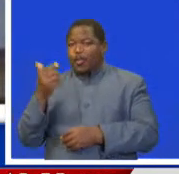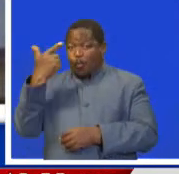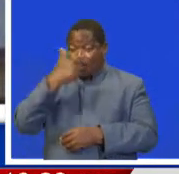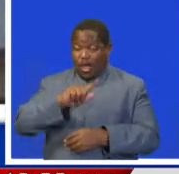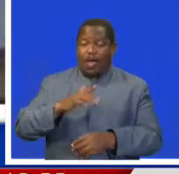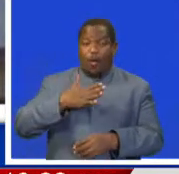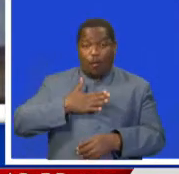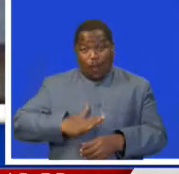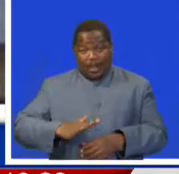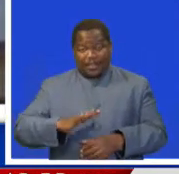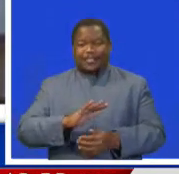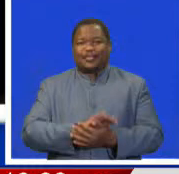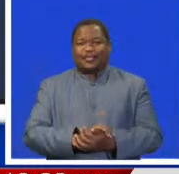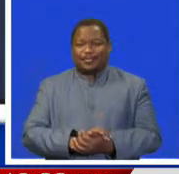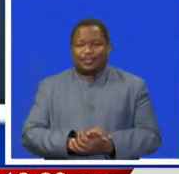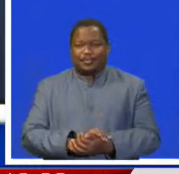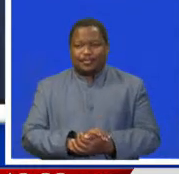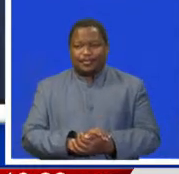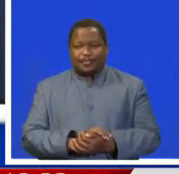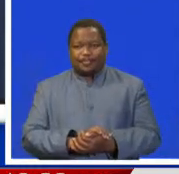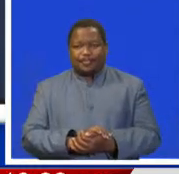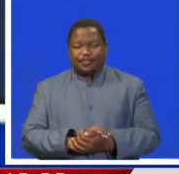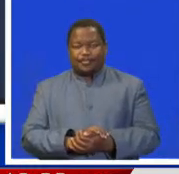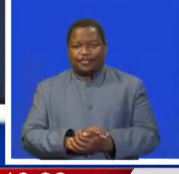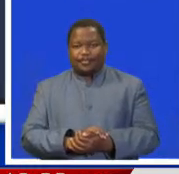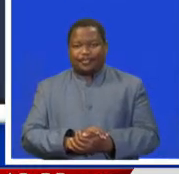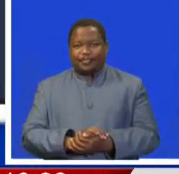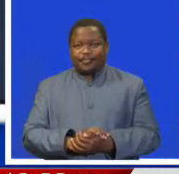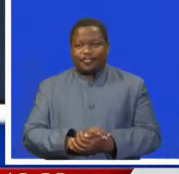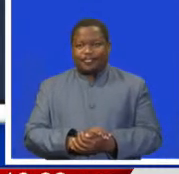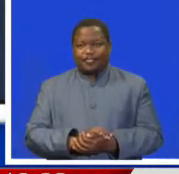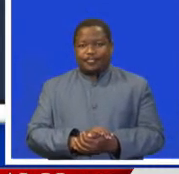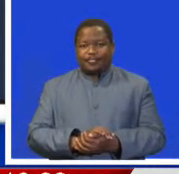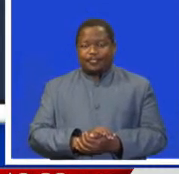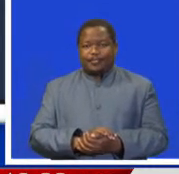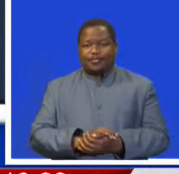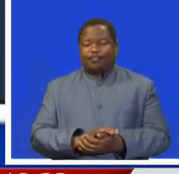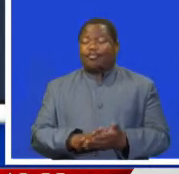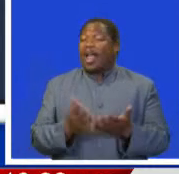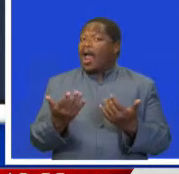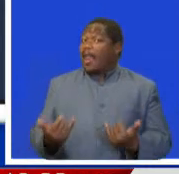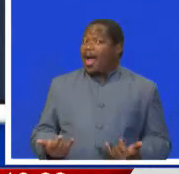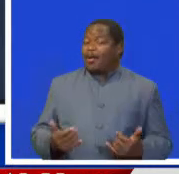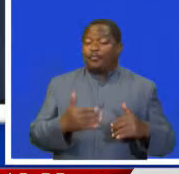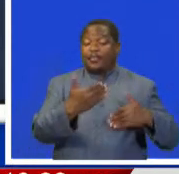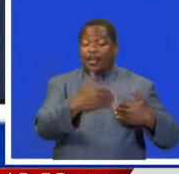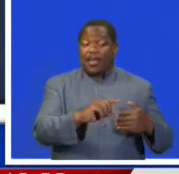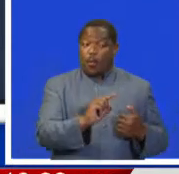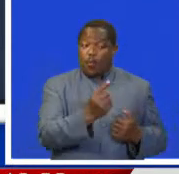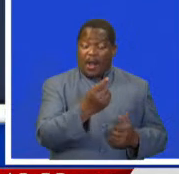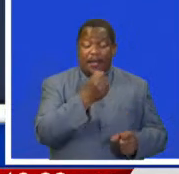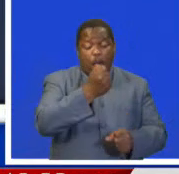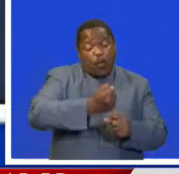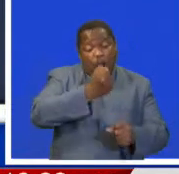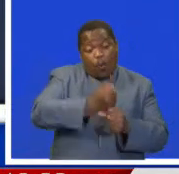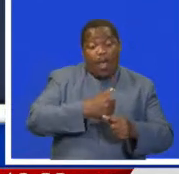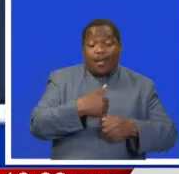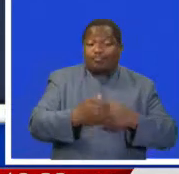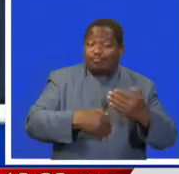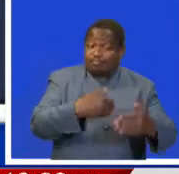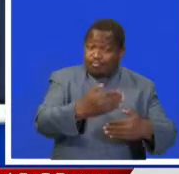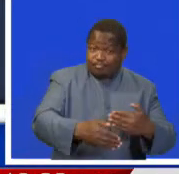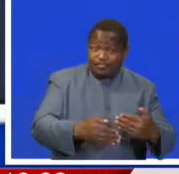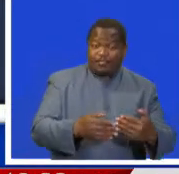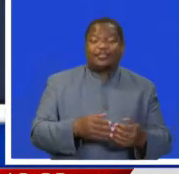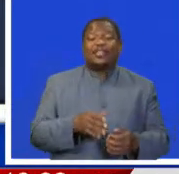VIP areas, holding rooms. And then ke lesigaba leso sibheke ukuthi nakude lokuthi awuphazamisa labo